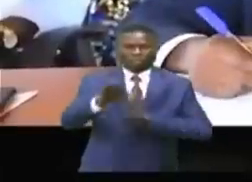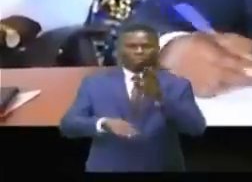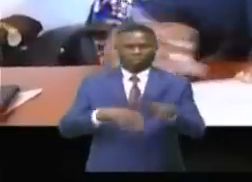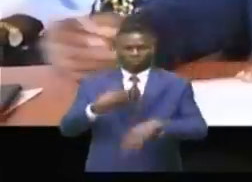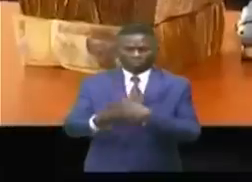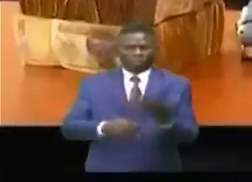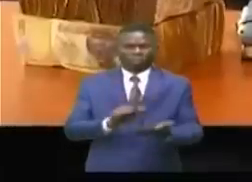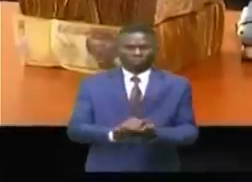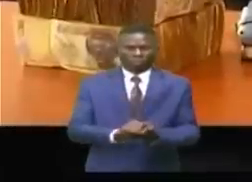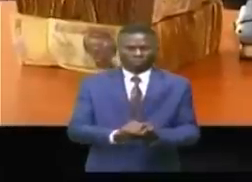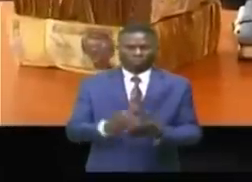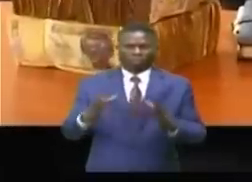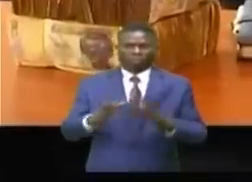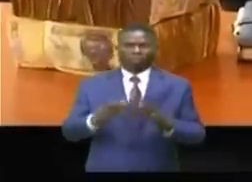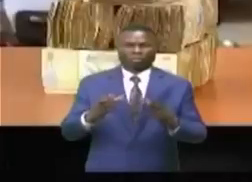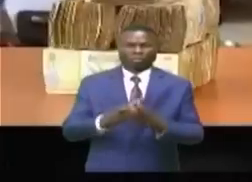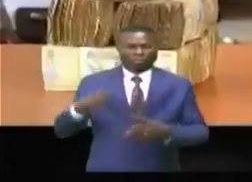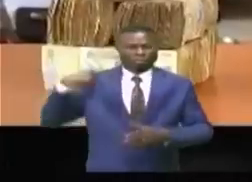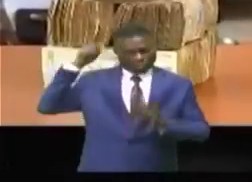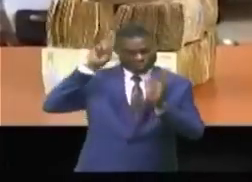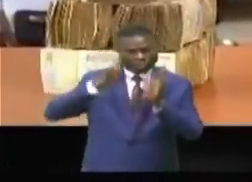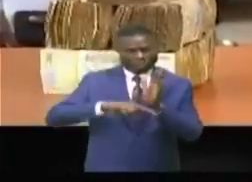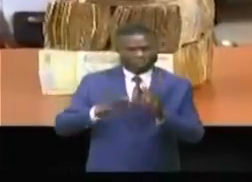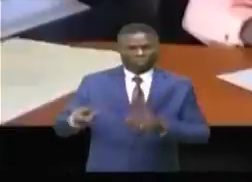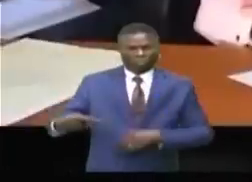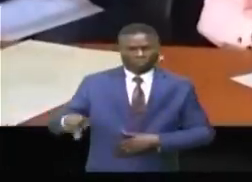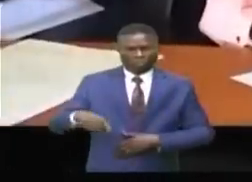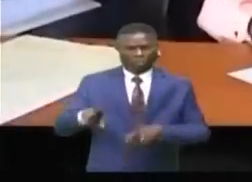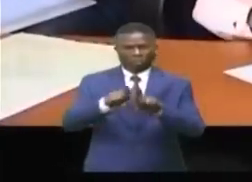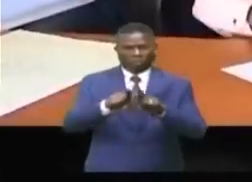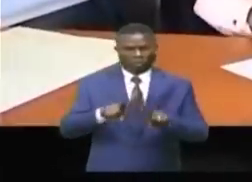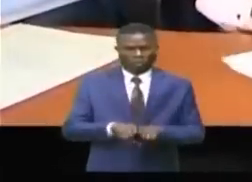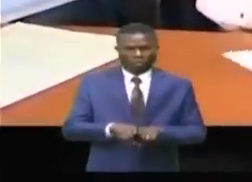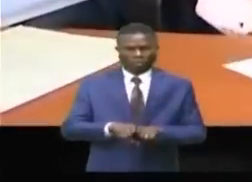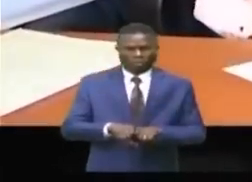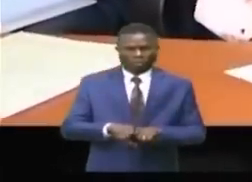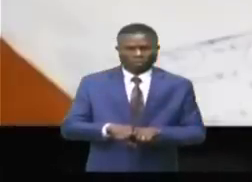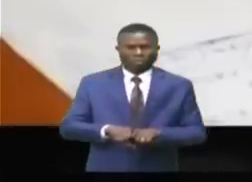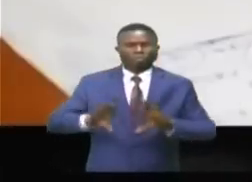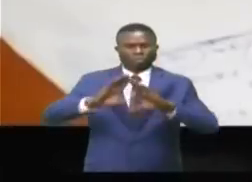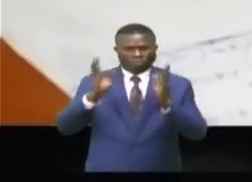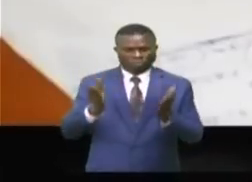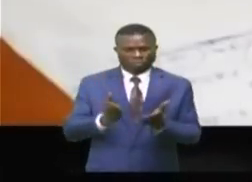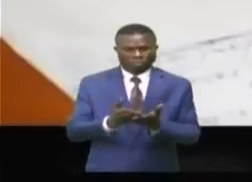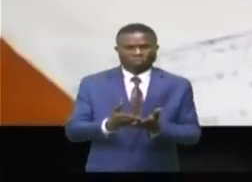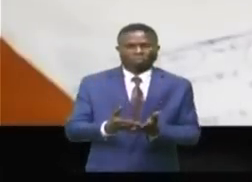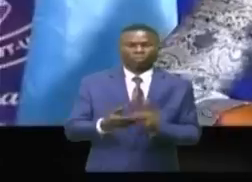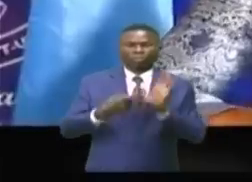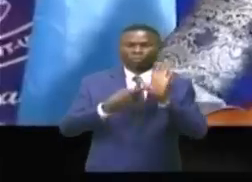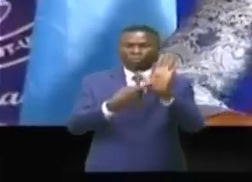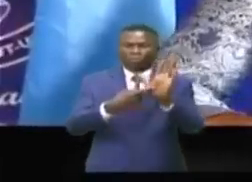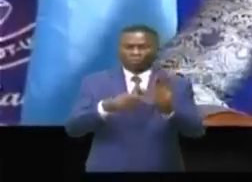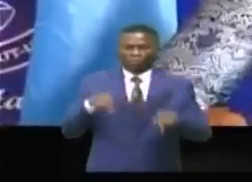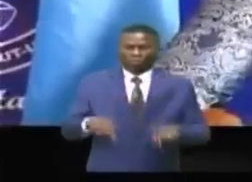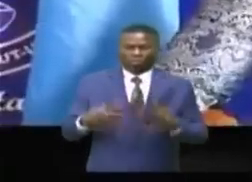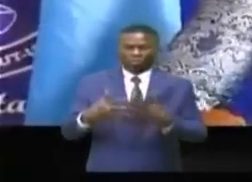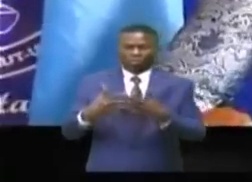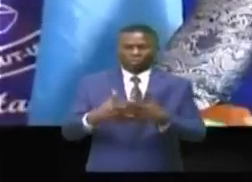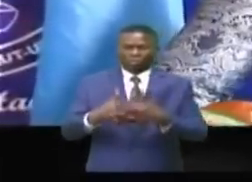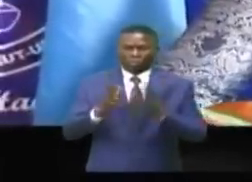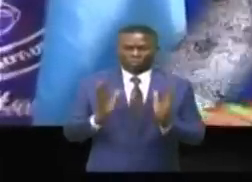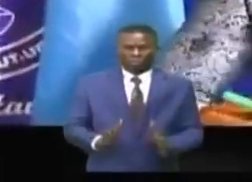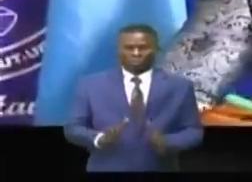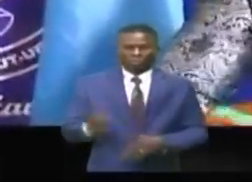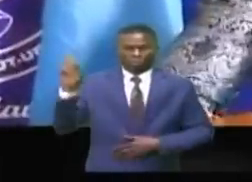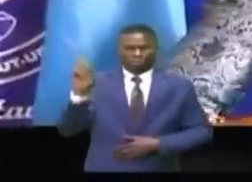entreprise par le gouvernement provincial ainsi que ceux qui sont représentés aujourd'hui comme des partenaires, ne violent